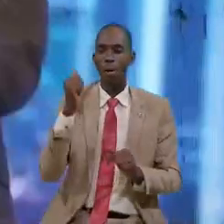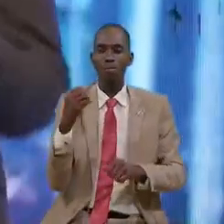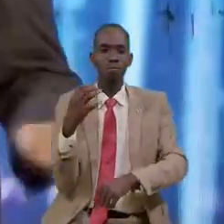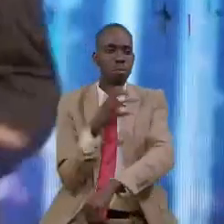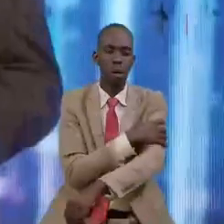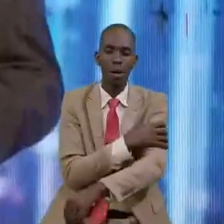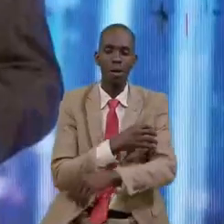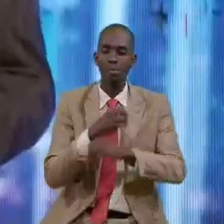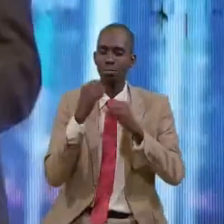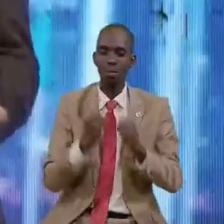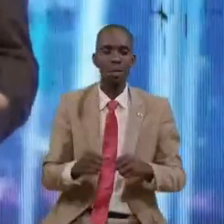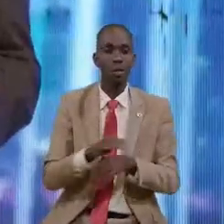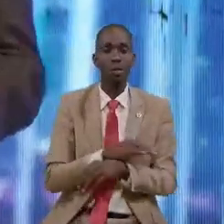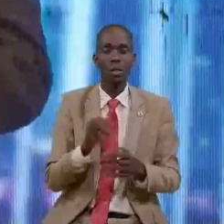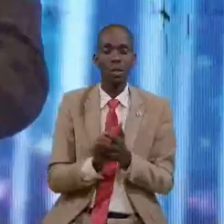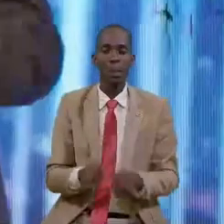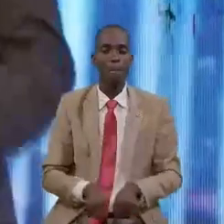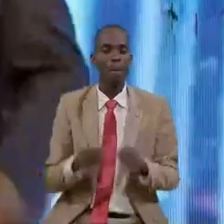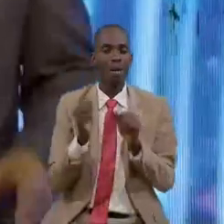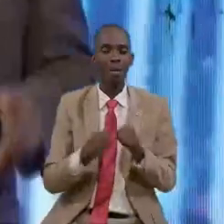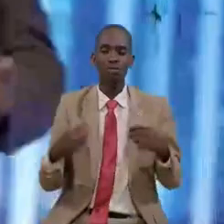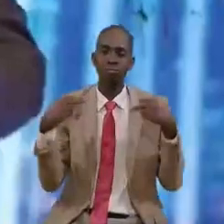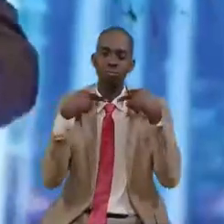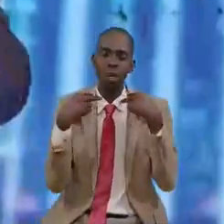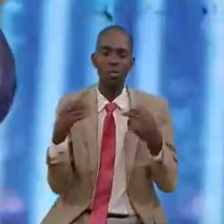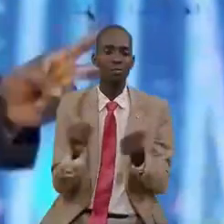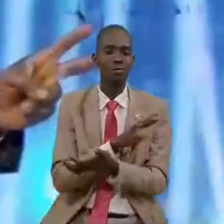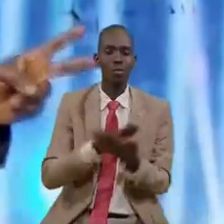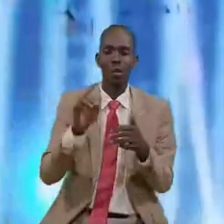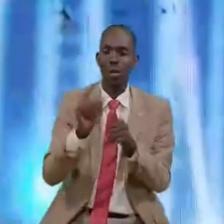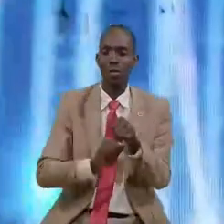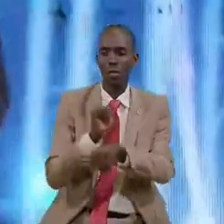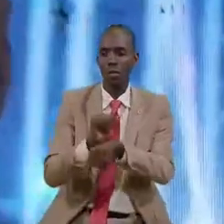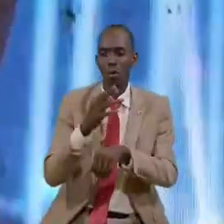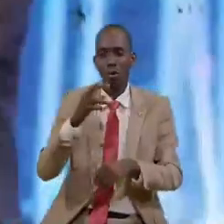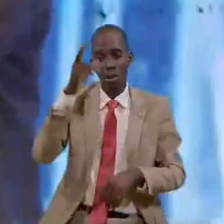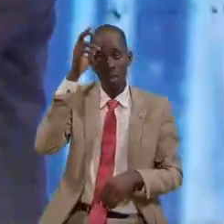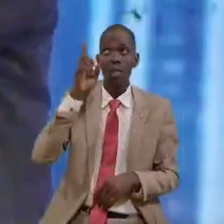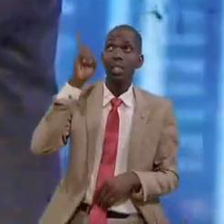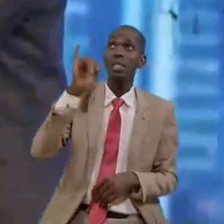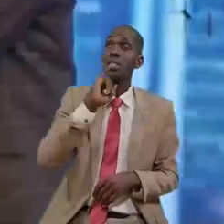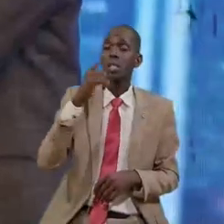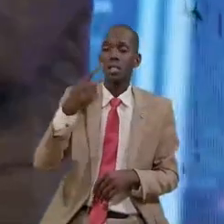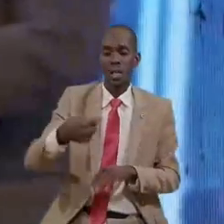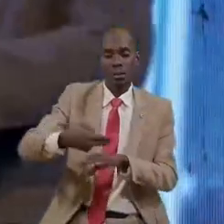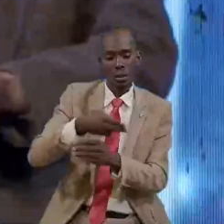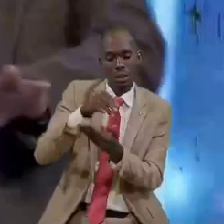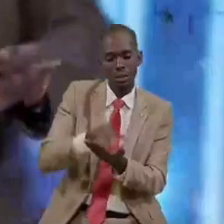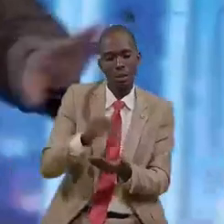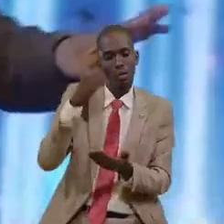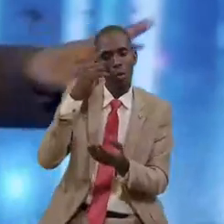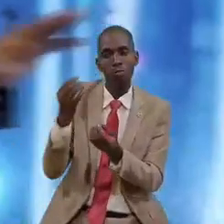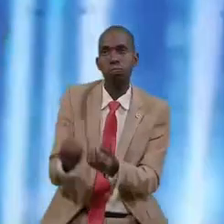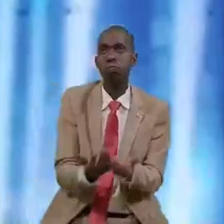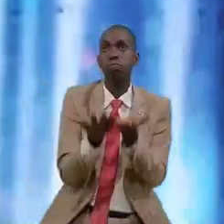joug et qui détruit toute œuvre du diable. Et il est l'agneau sacrifié, immolé.